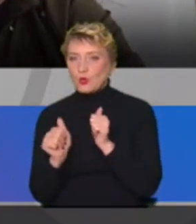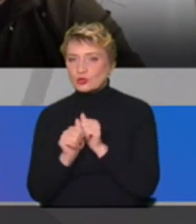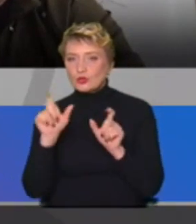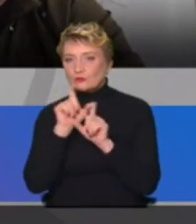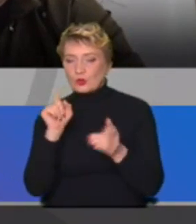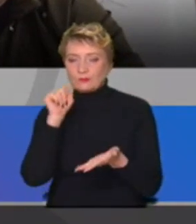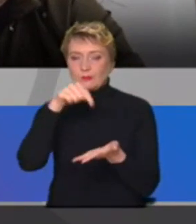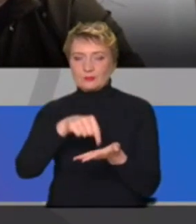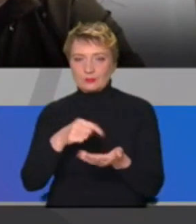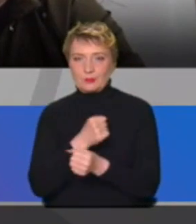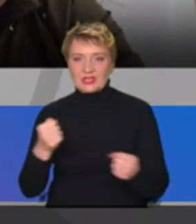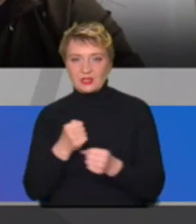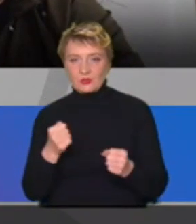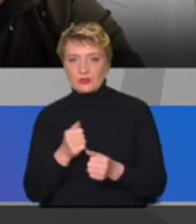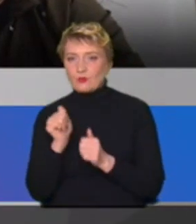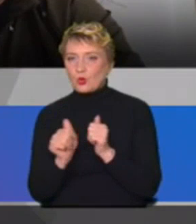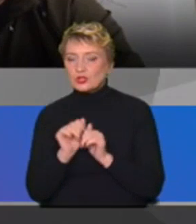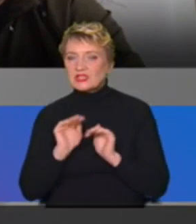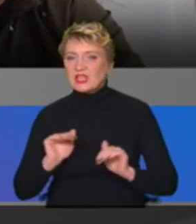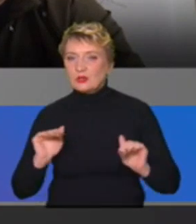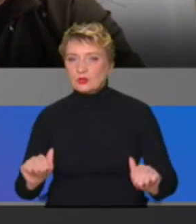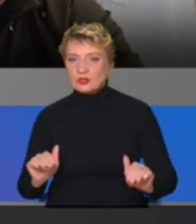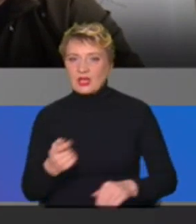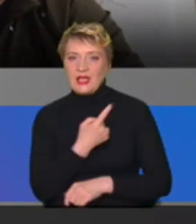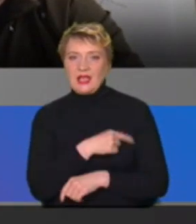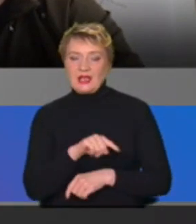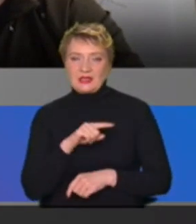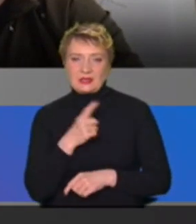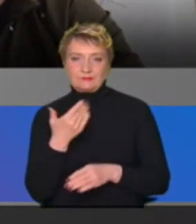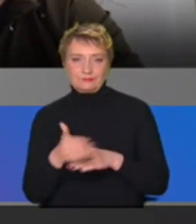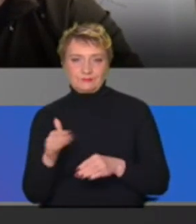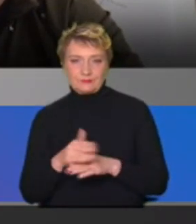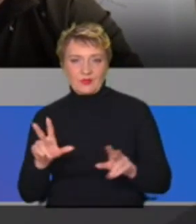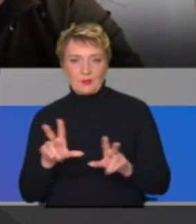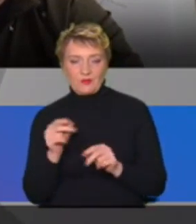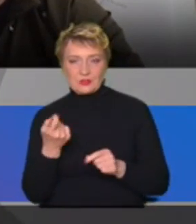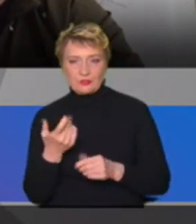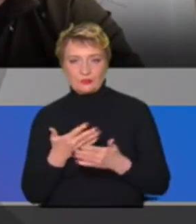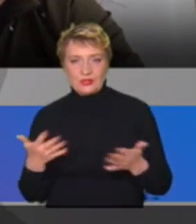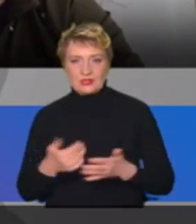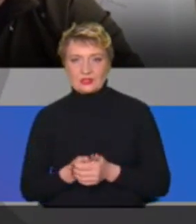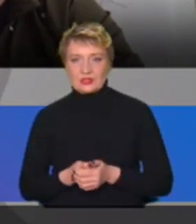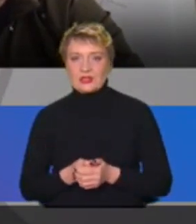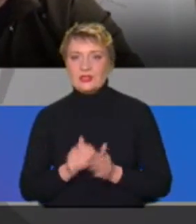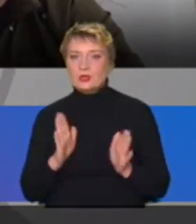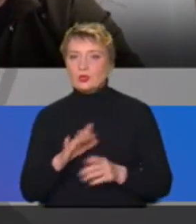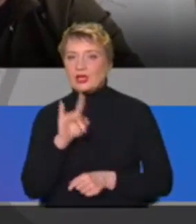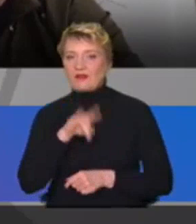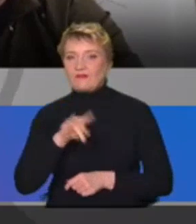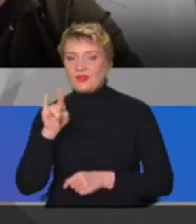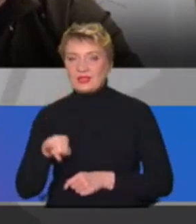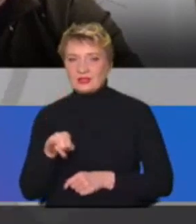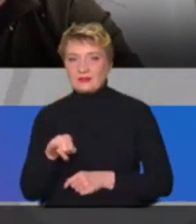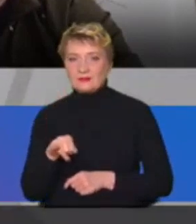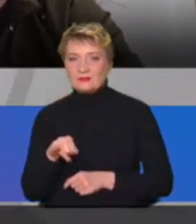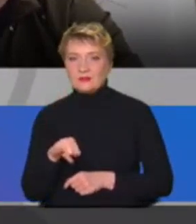Кожний садочок є ці прильоти. Лікарням трохи повезло більше, там тільки вікна і невеликі прильоти, і